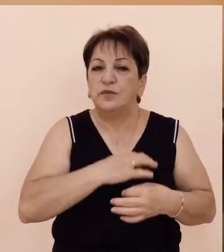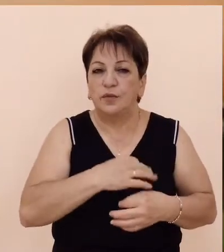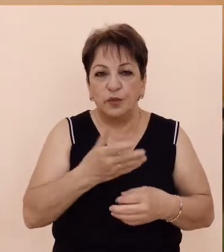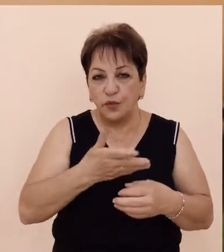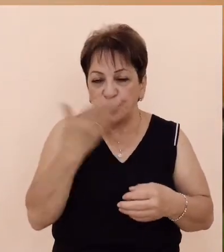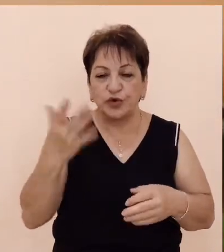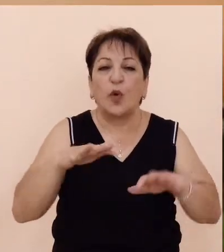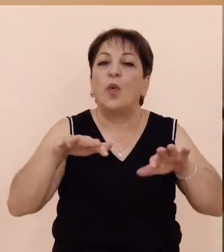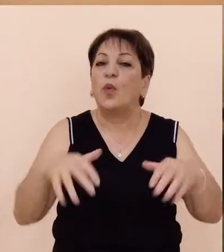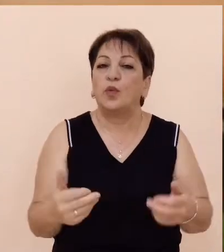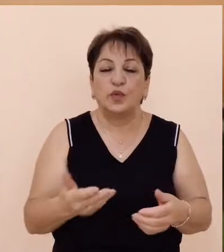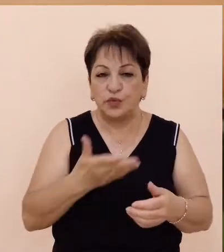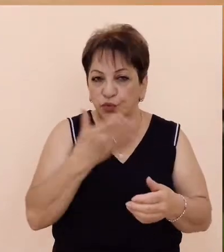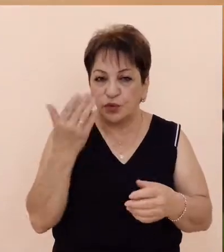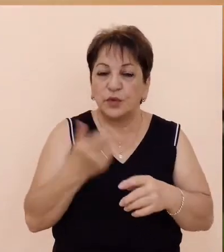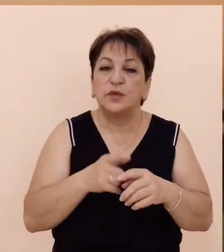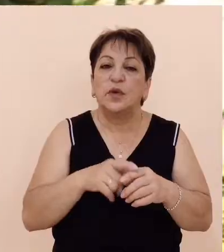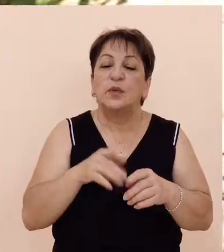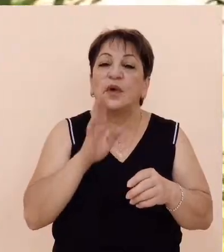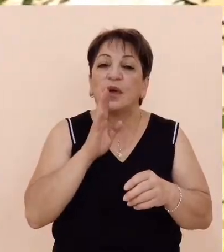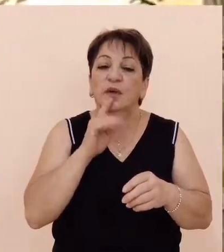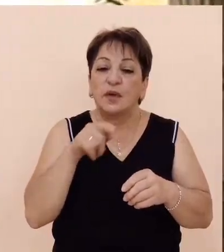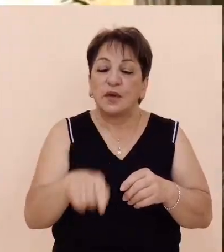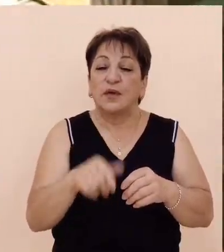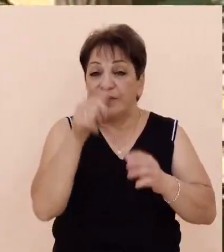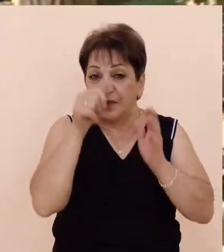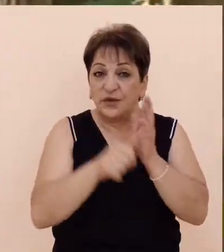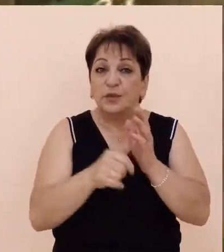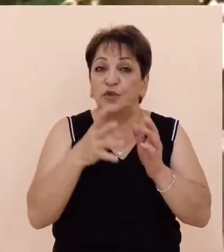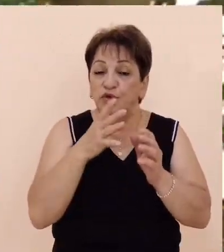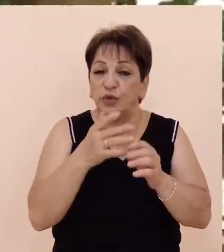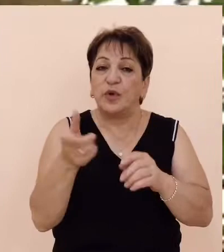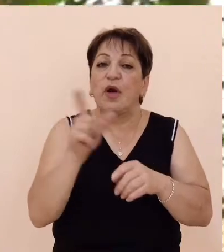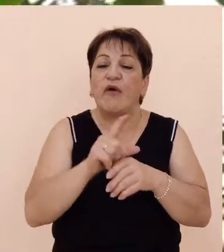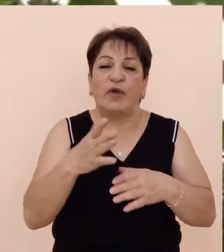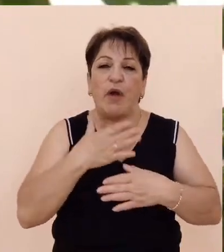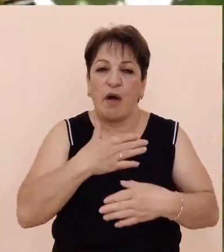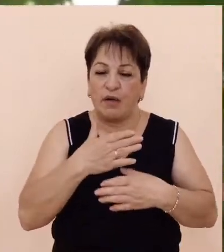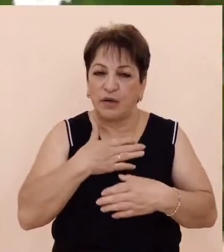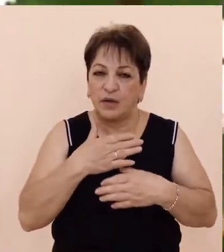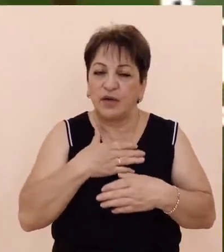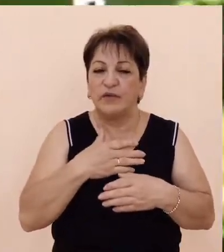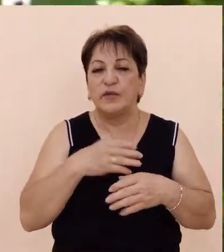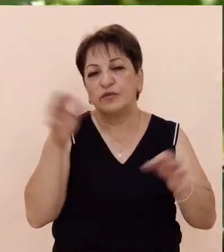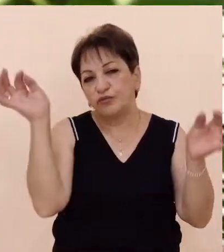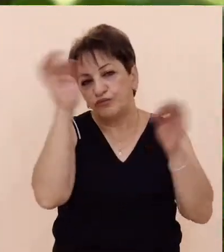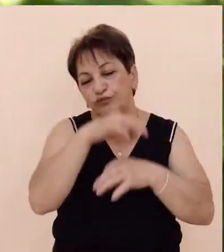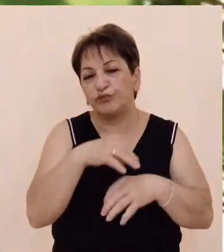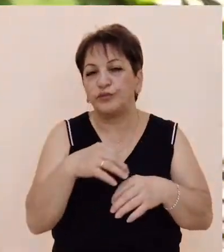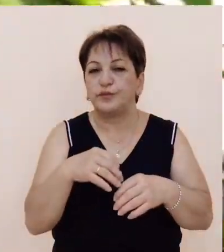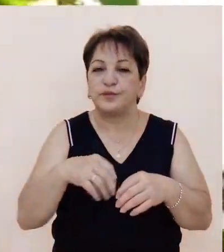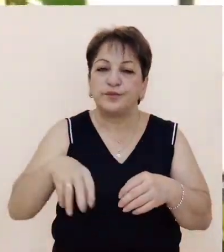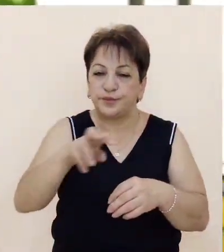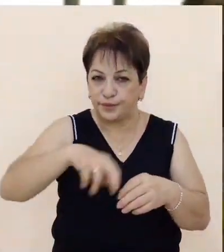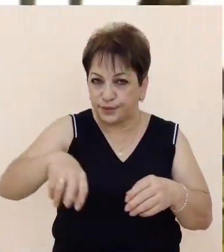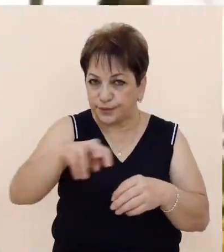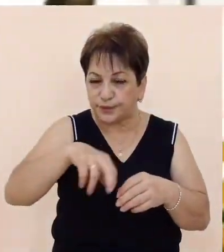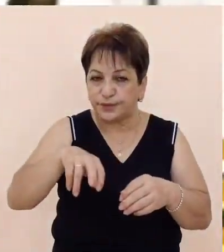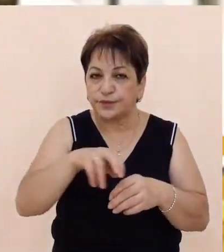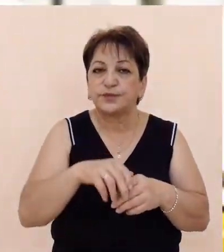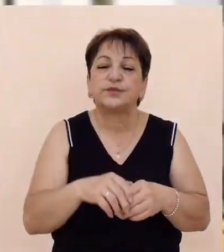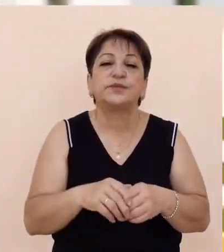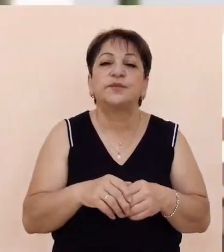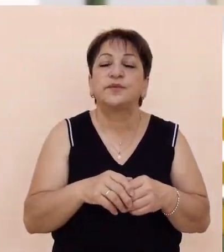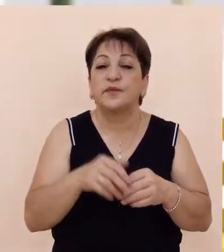հոգնածություն։ Այդ իսկ պատճառով կանայք այս փուլում սովորաբար ավելի ակտիվ կենսակերպ են վարում։